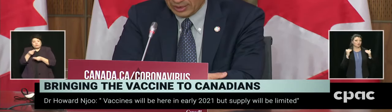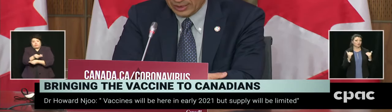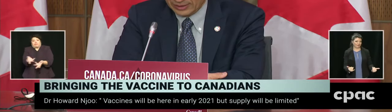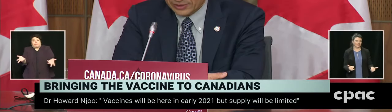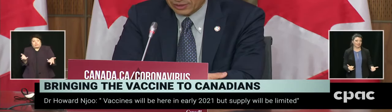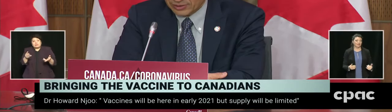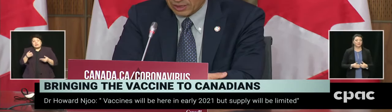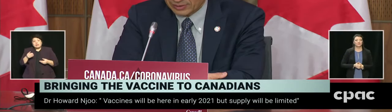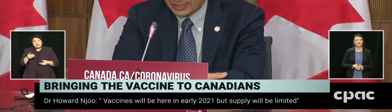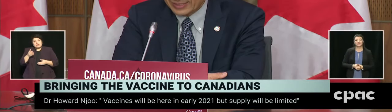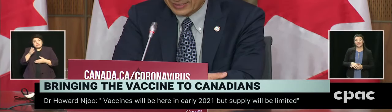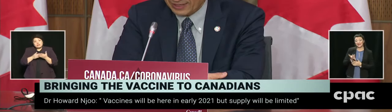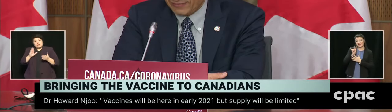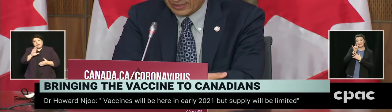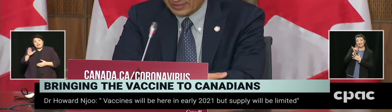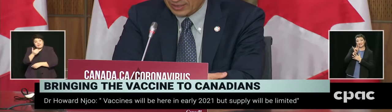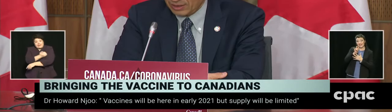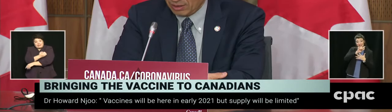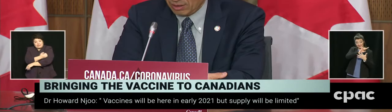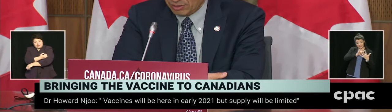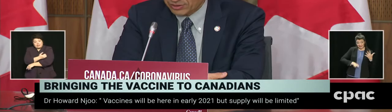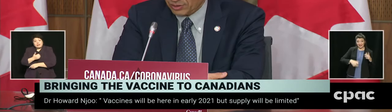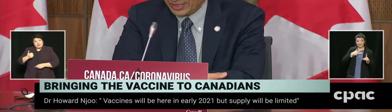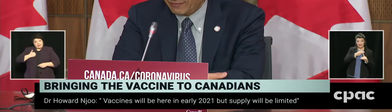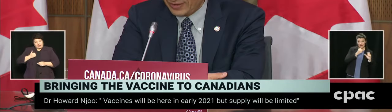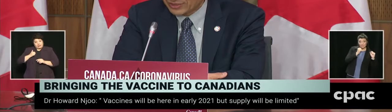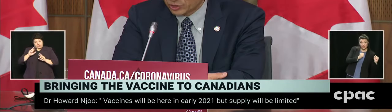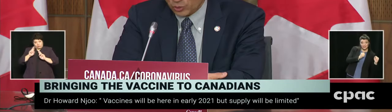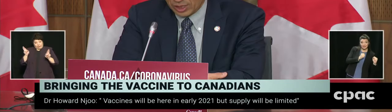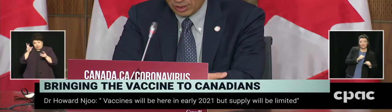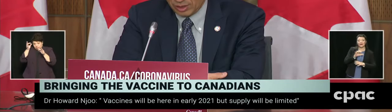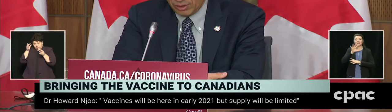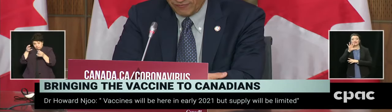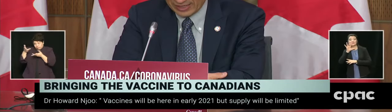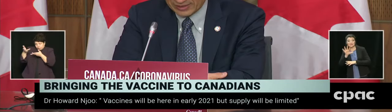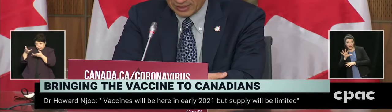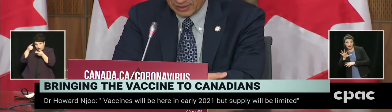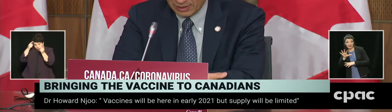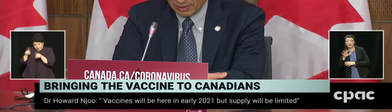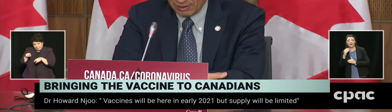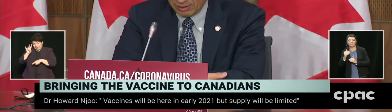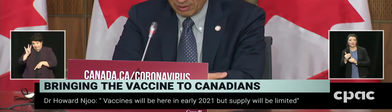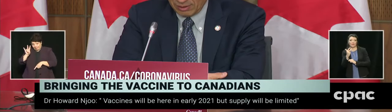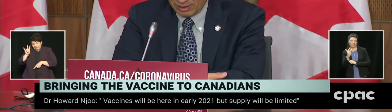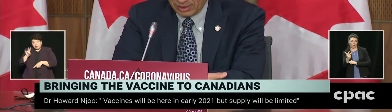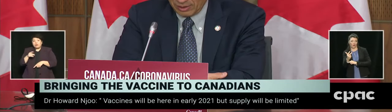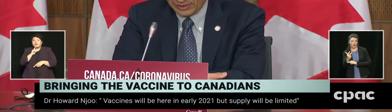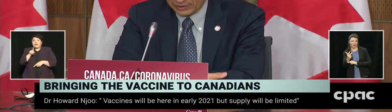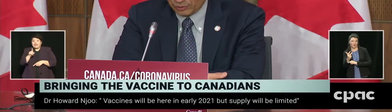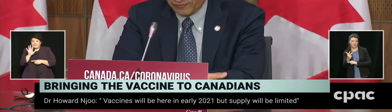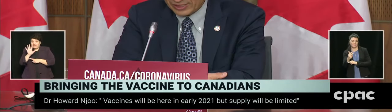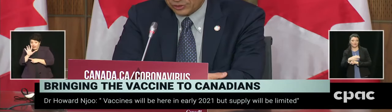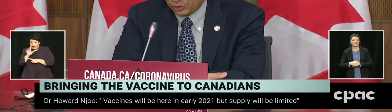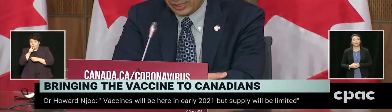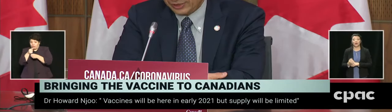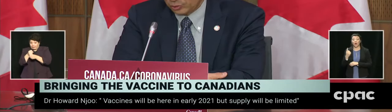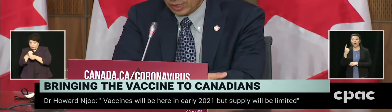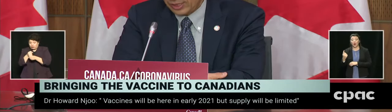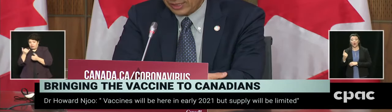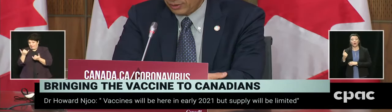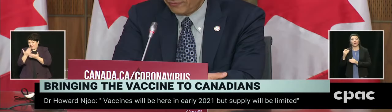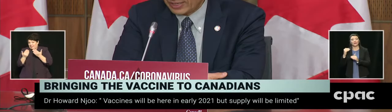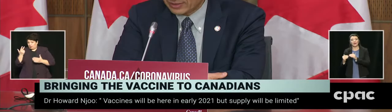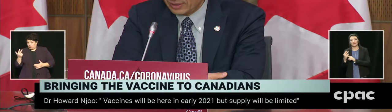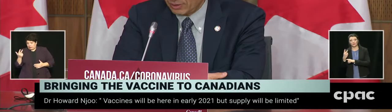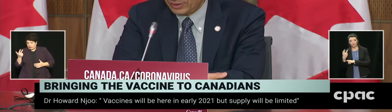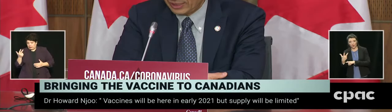conclut des ententes, 5 vaccins en sont à la phase 3, un vaccin en est aux phases 2 et 3